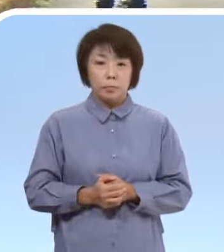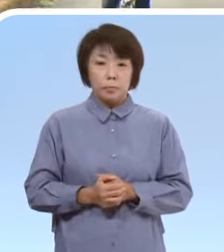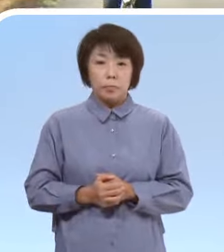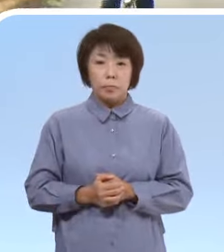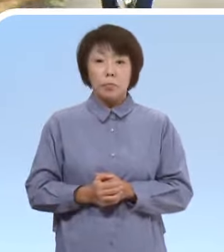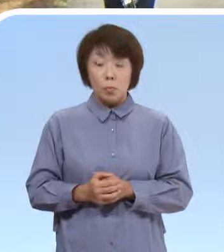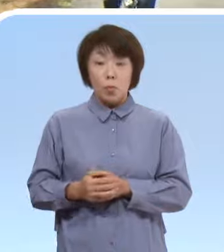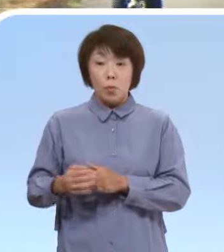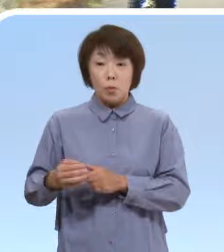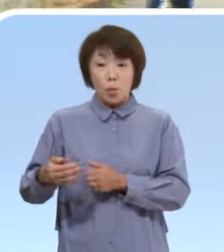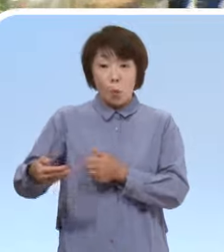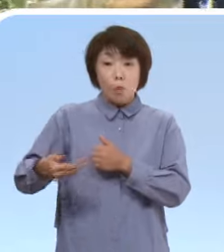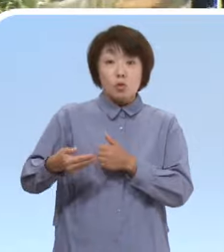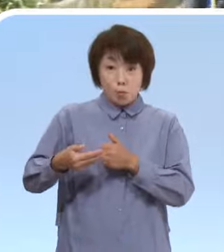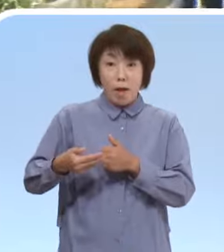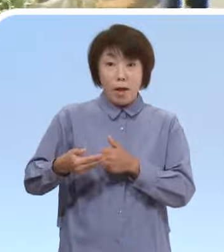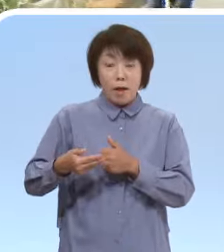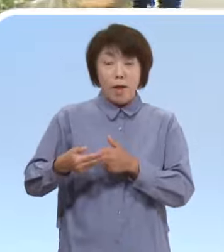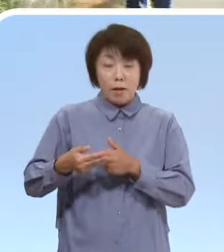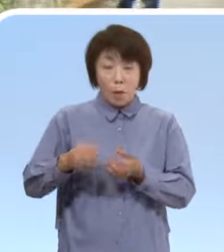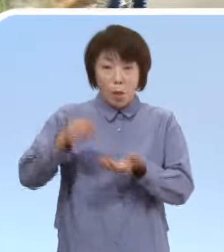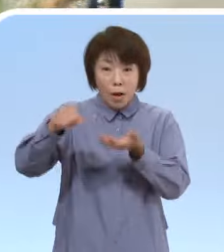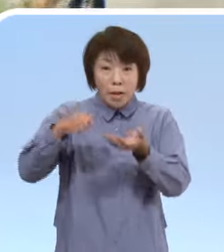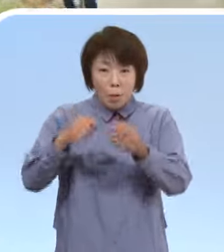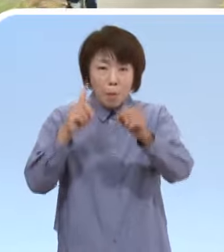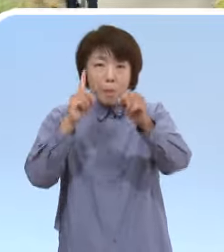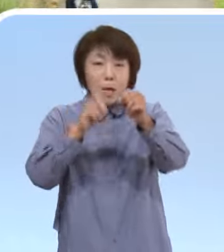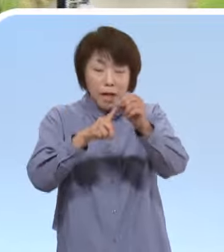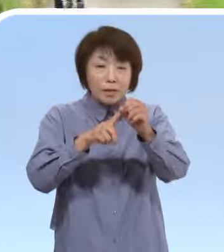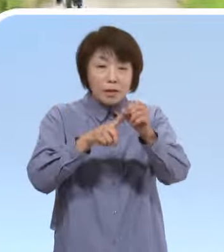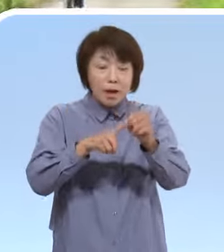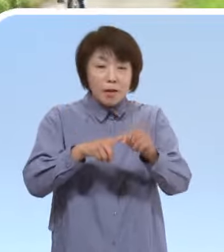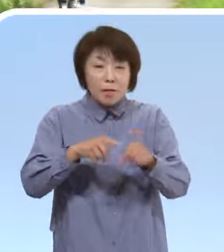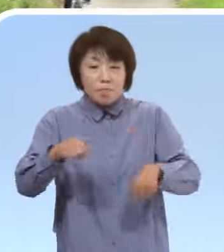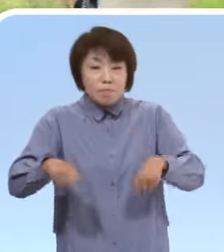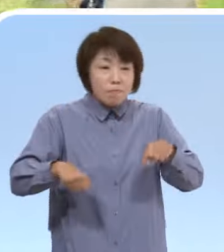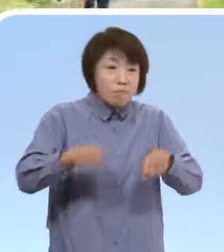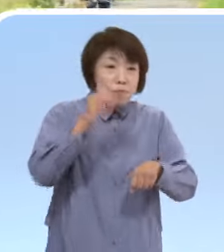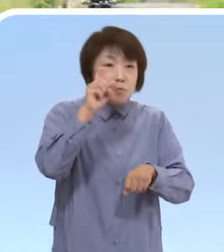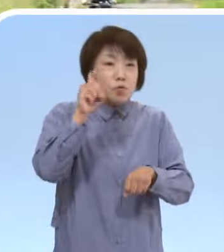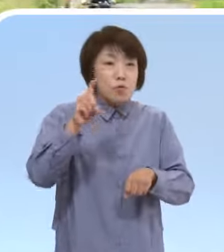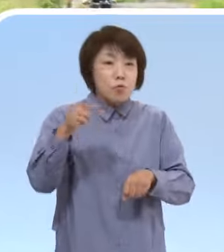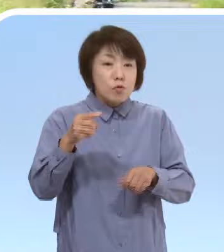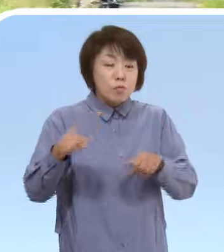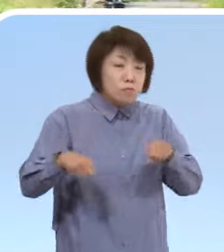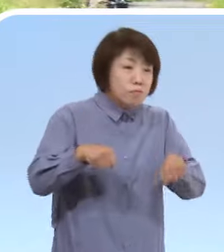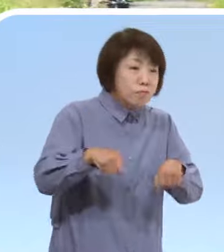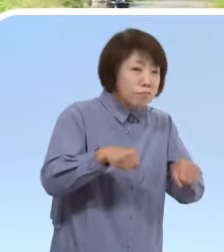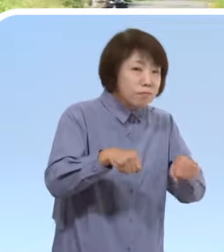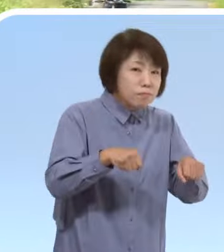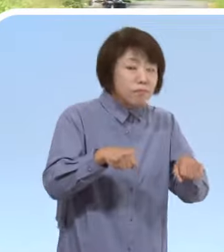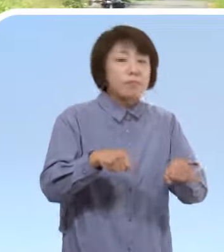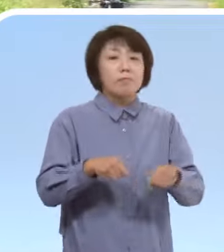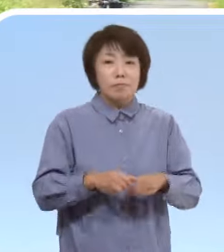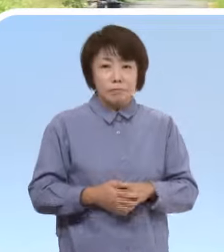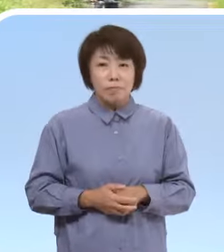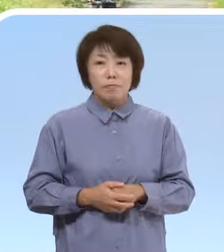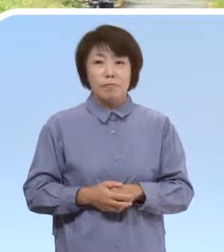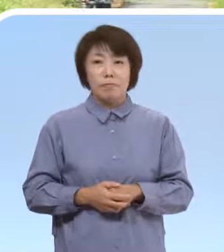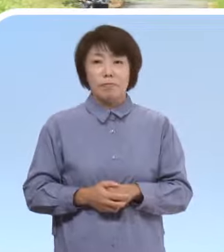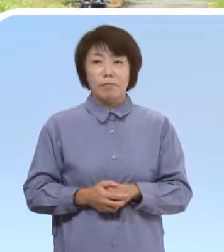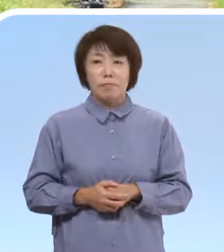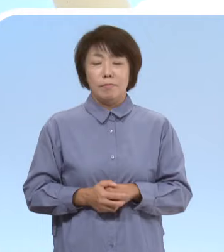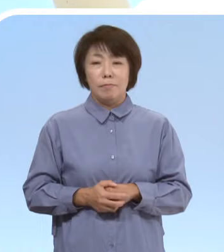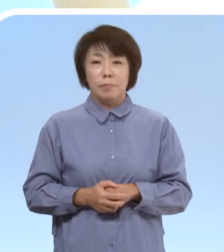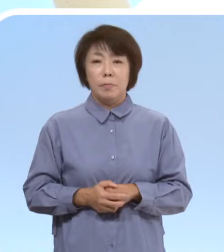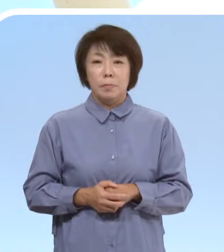久保さんおすすめのかき氷を目指して、景色を楽しみながら自転車で走ること10分ちょっ